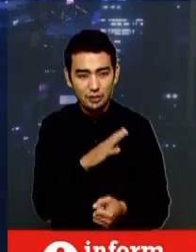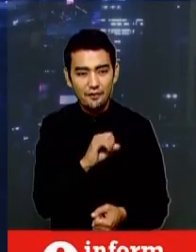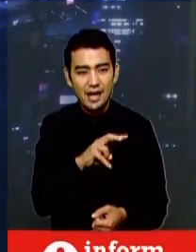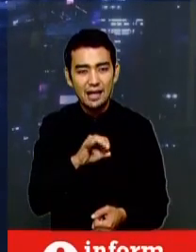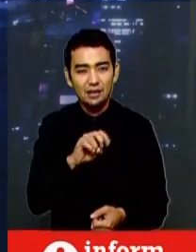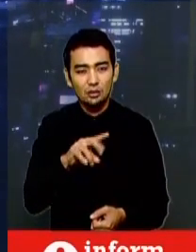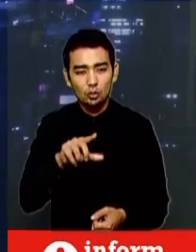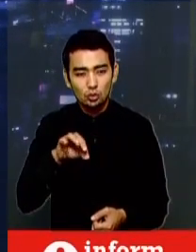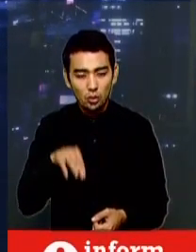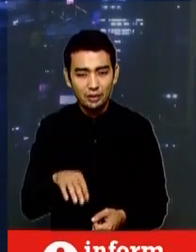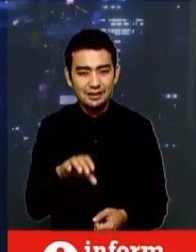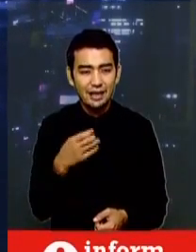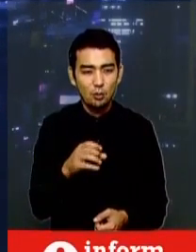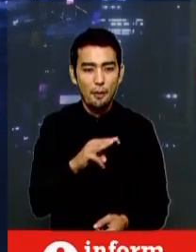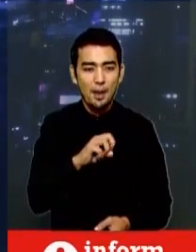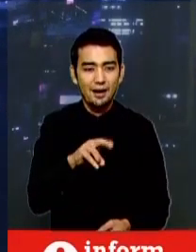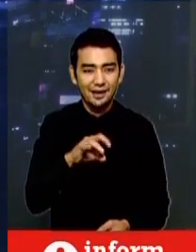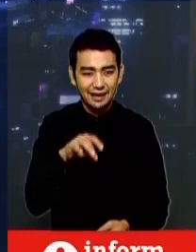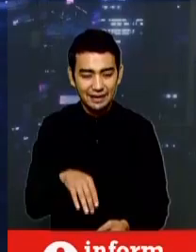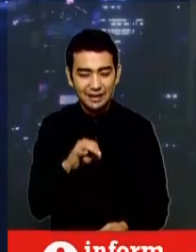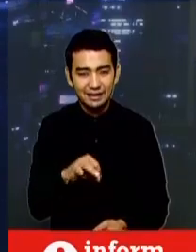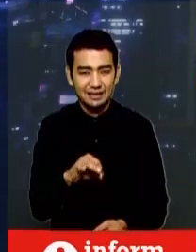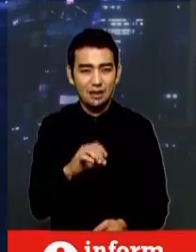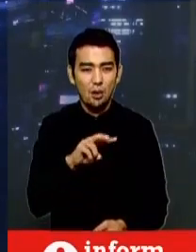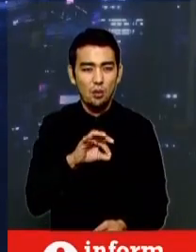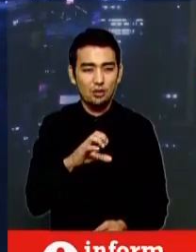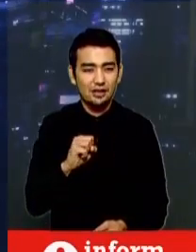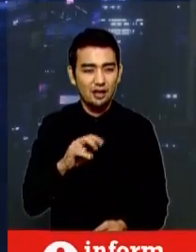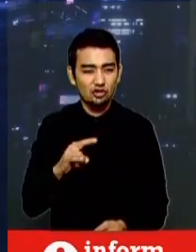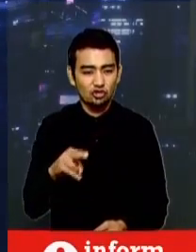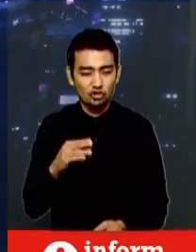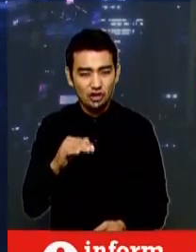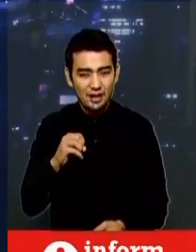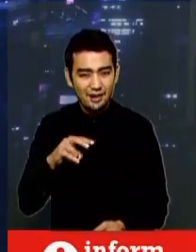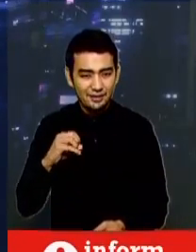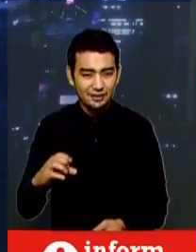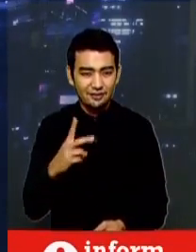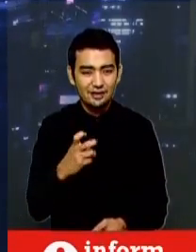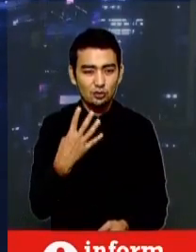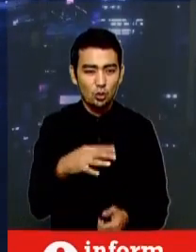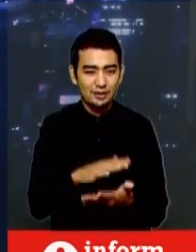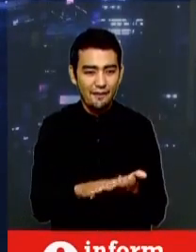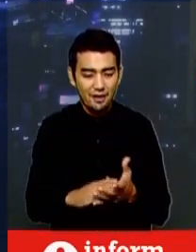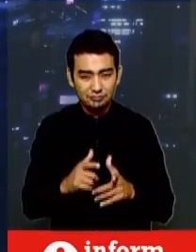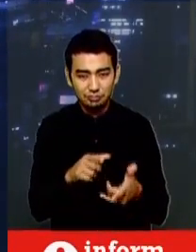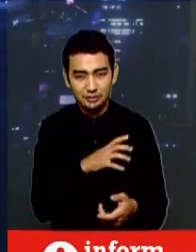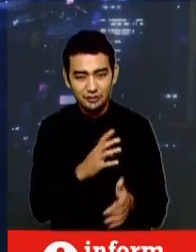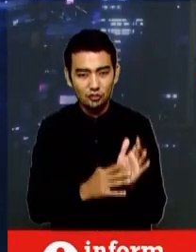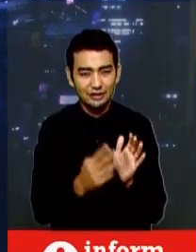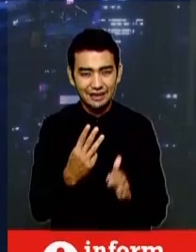в этой номинации завоевали Мадрид и лос-анджелес всего поступило 240 заявок из 93 стран мира